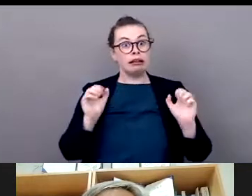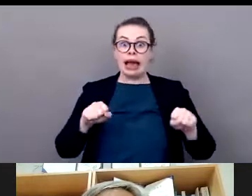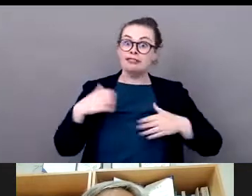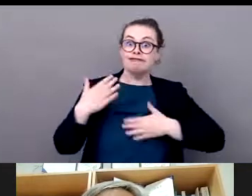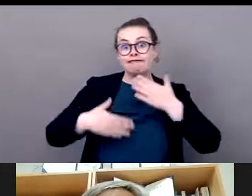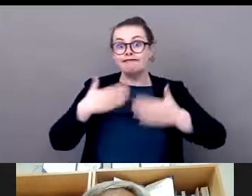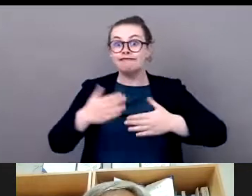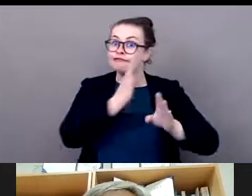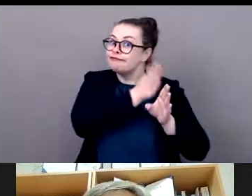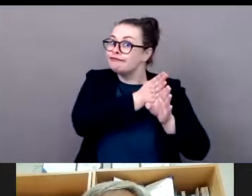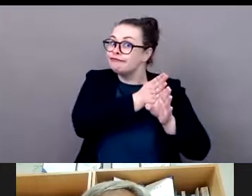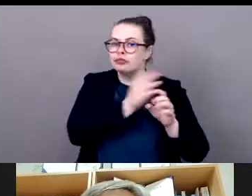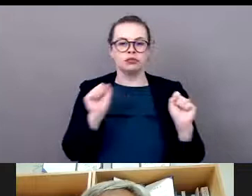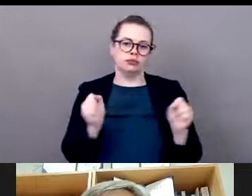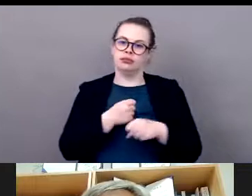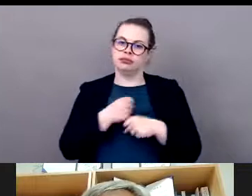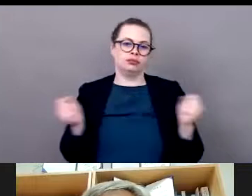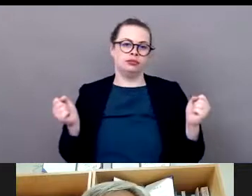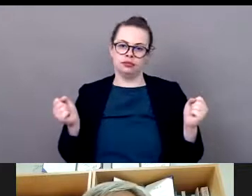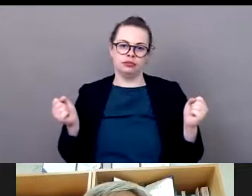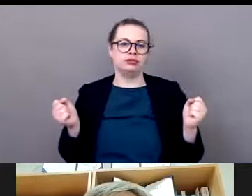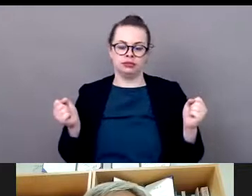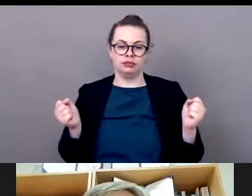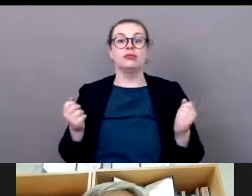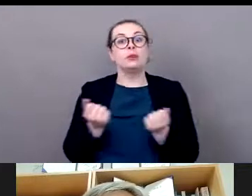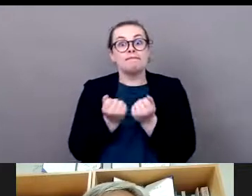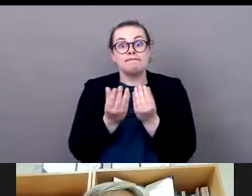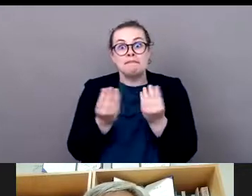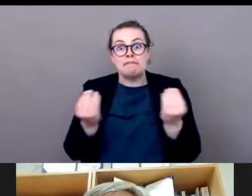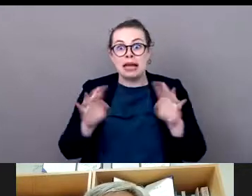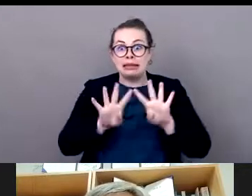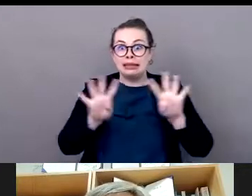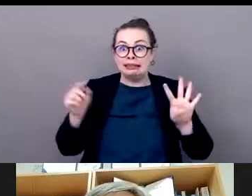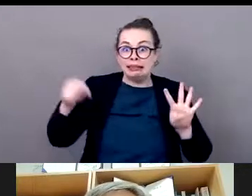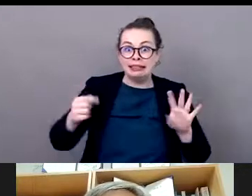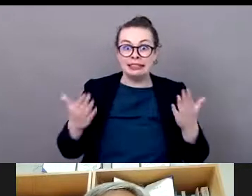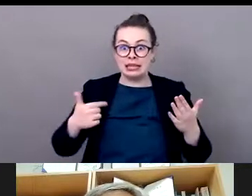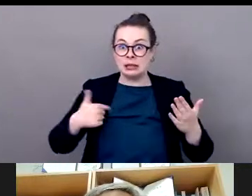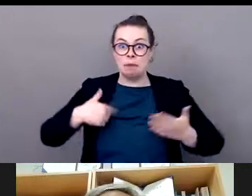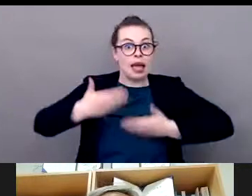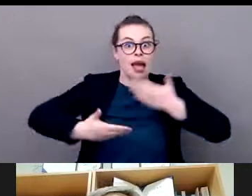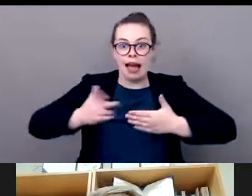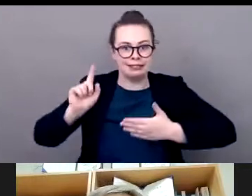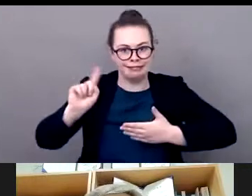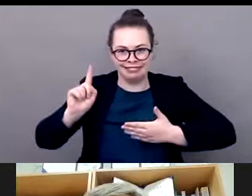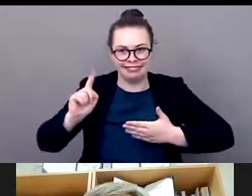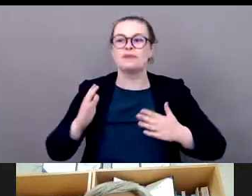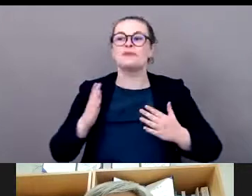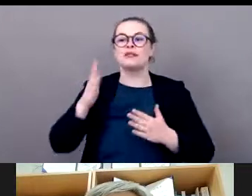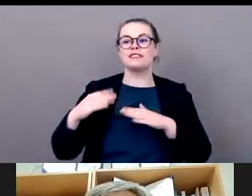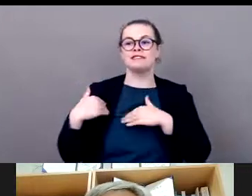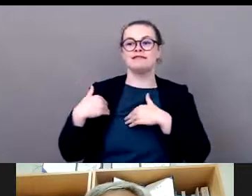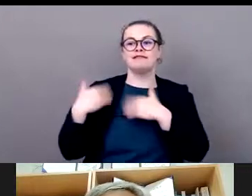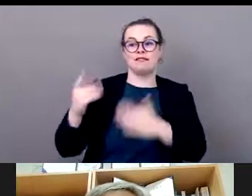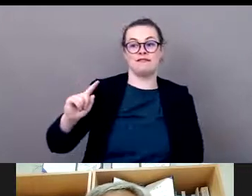nous ne pouvons pas tolérer que cette situation perdure. Nous avons beaucoup d'intervenants aujourd'hui, et je suggère d'aller dans le